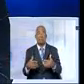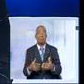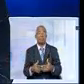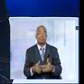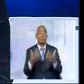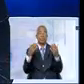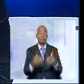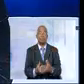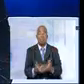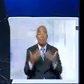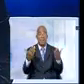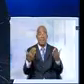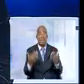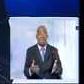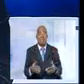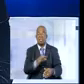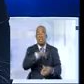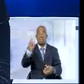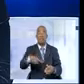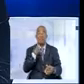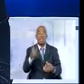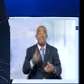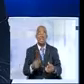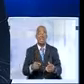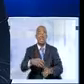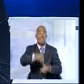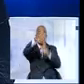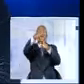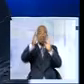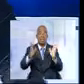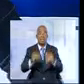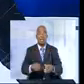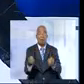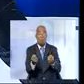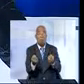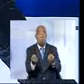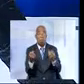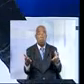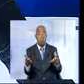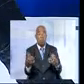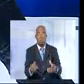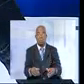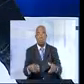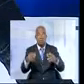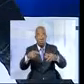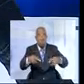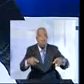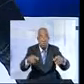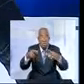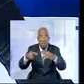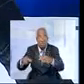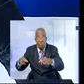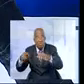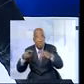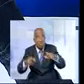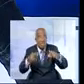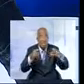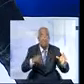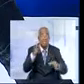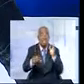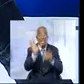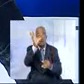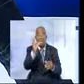Et voilà aux dernières nouvelles, des experts en explosifs inspectent encore le centre commercial de Nairobi. Les démineurs sont à la recherche